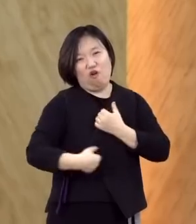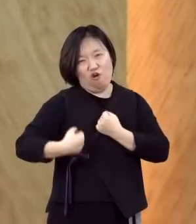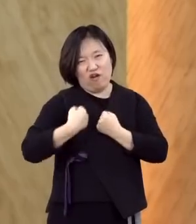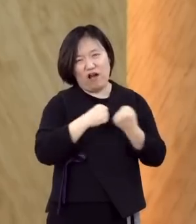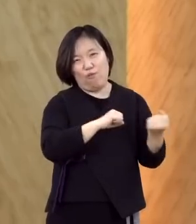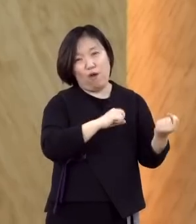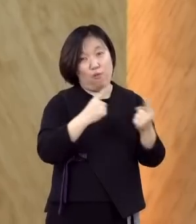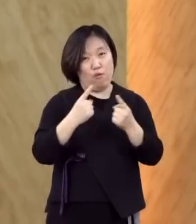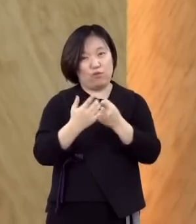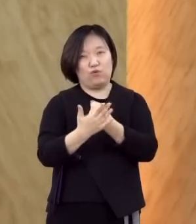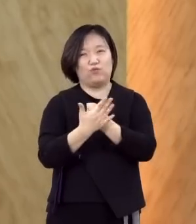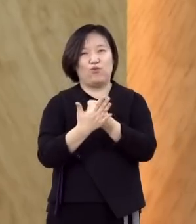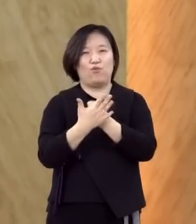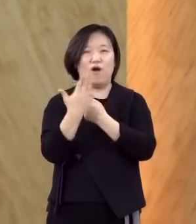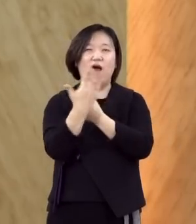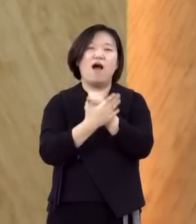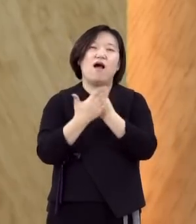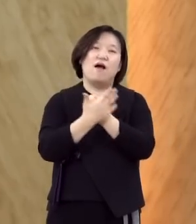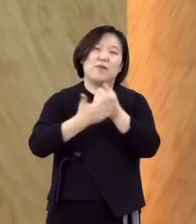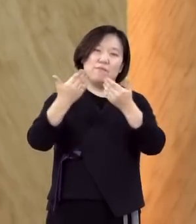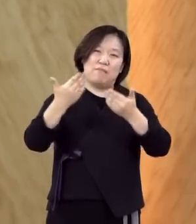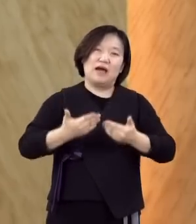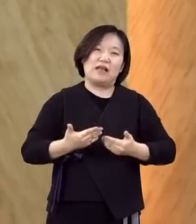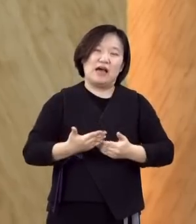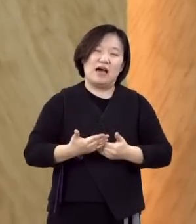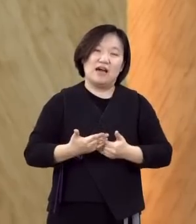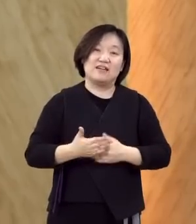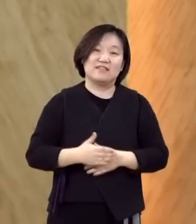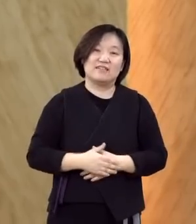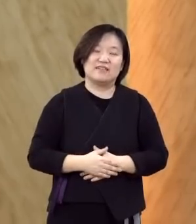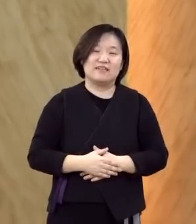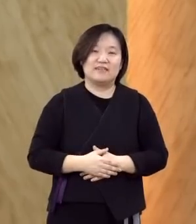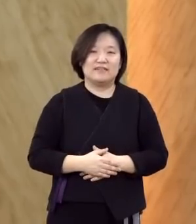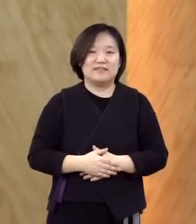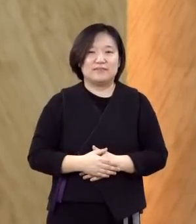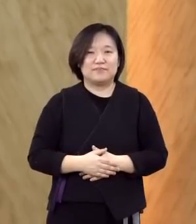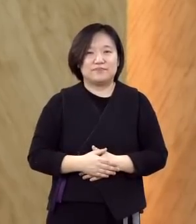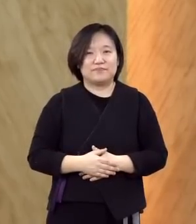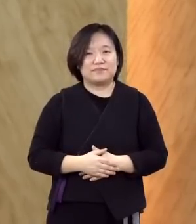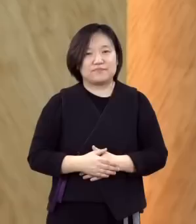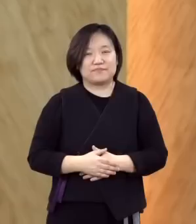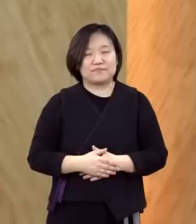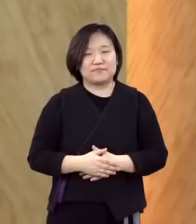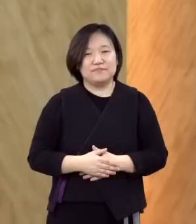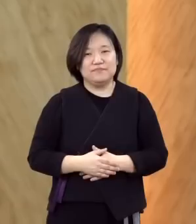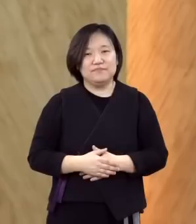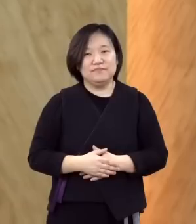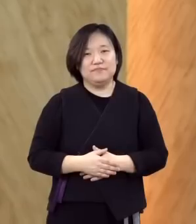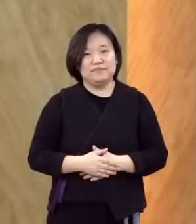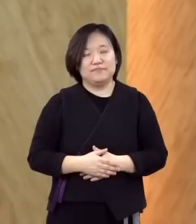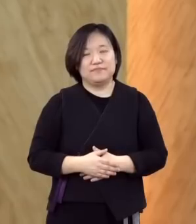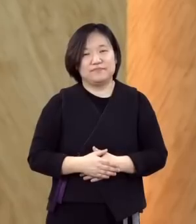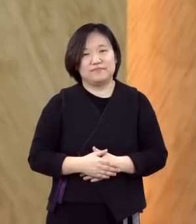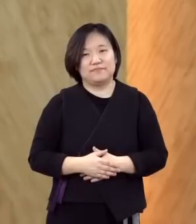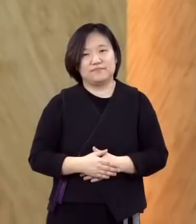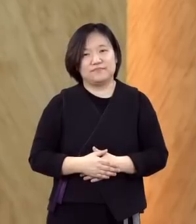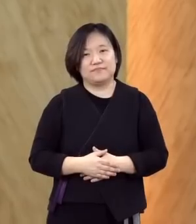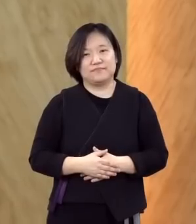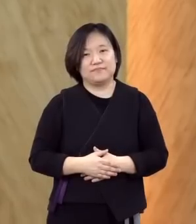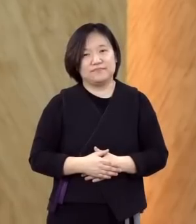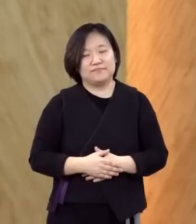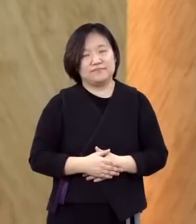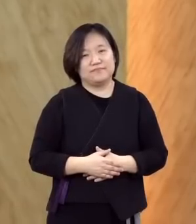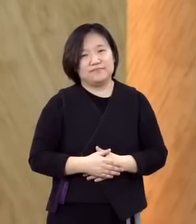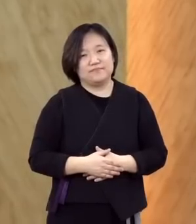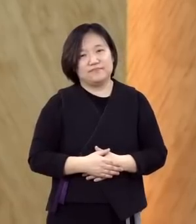실에계시면서관세음보살을진심으로염송하신공덕이 빠른회복과건강유지에도움이된것